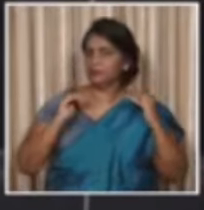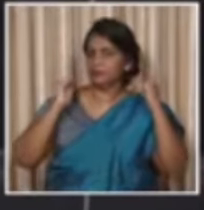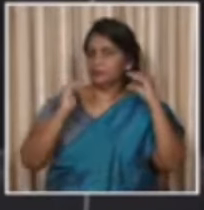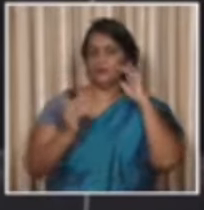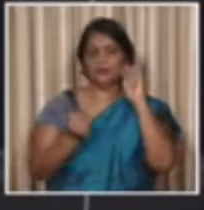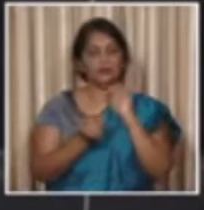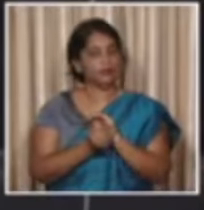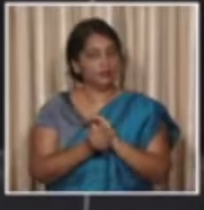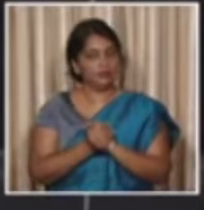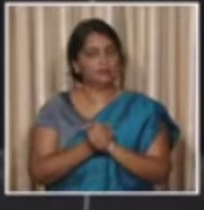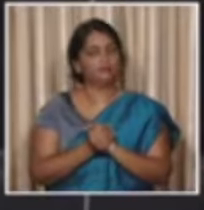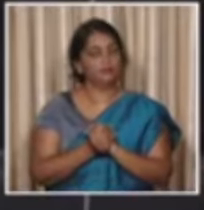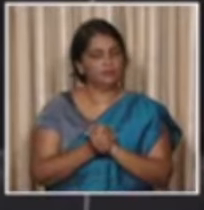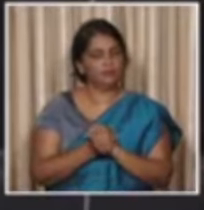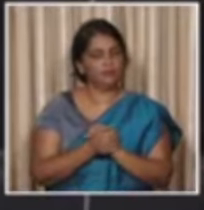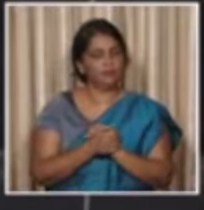ආරක්ෂා කරන්නට